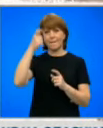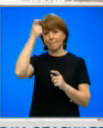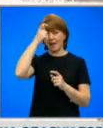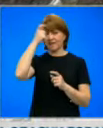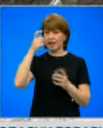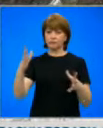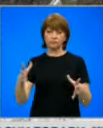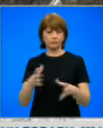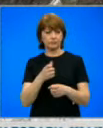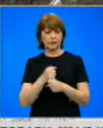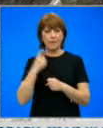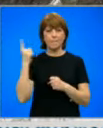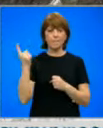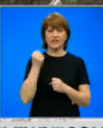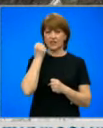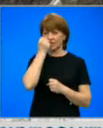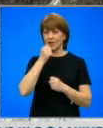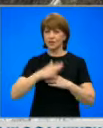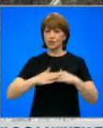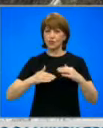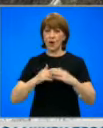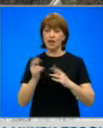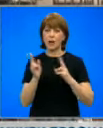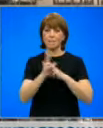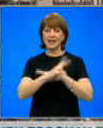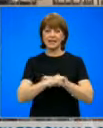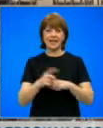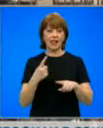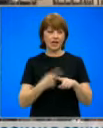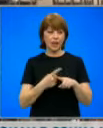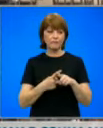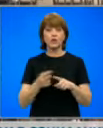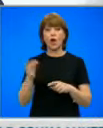са разкрили първите злоупотреби с пари за строежа на магистрала Хемус, но до момента